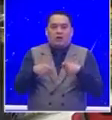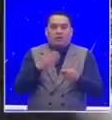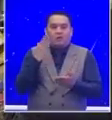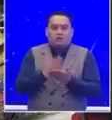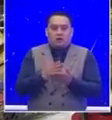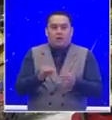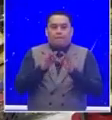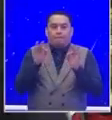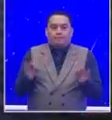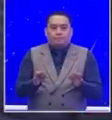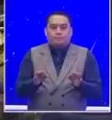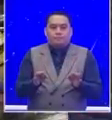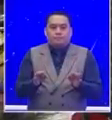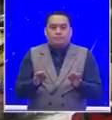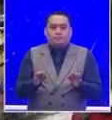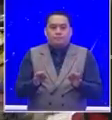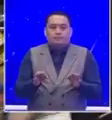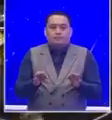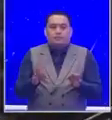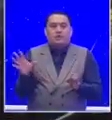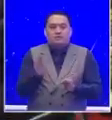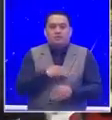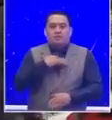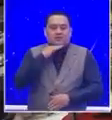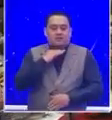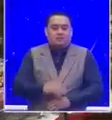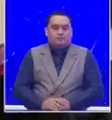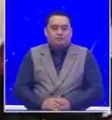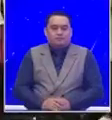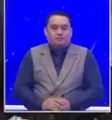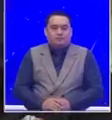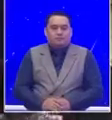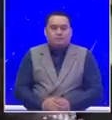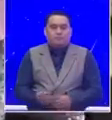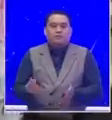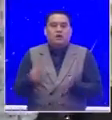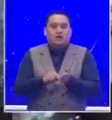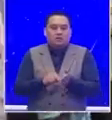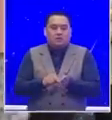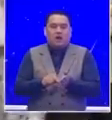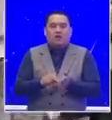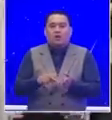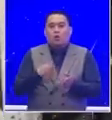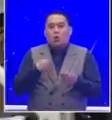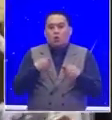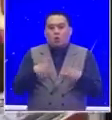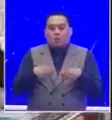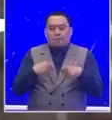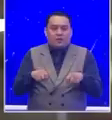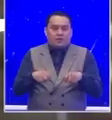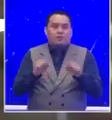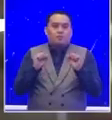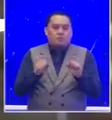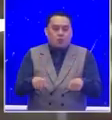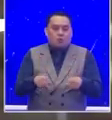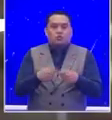каком количестве. Держите, держите, всем хватит. По сниженным ценам продукты можно приобрести и в других точках